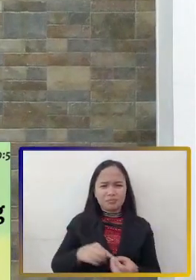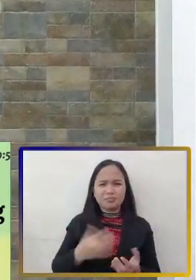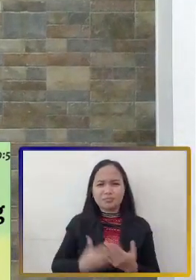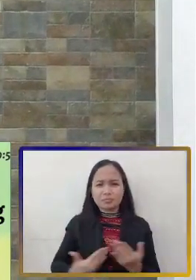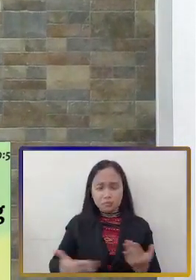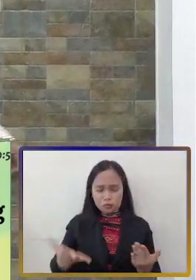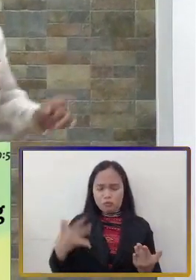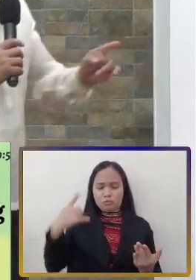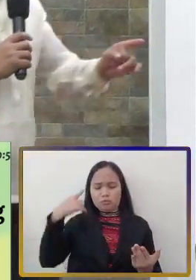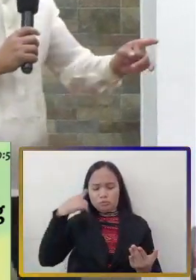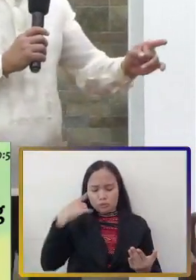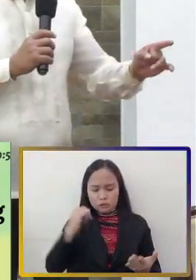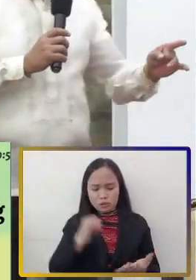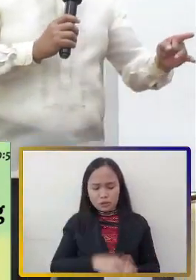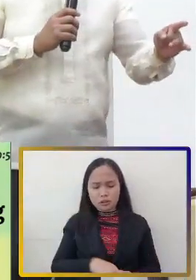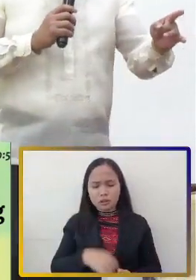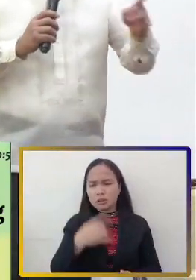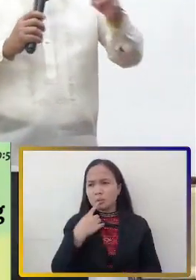think, kapatid,